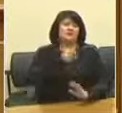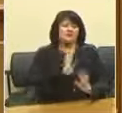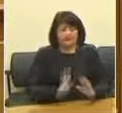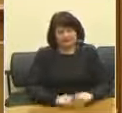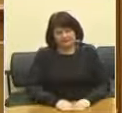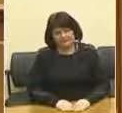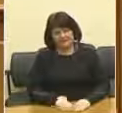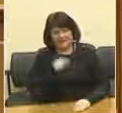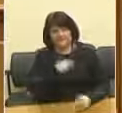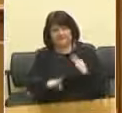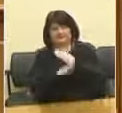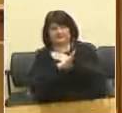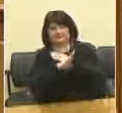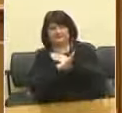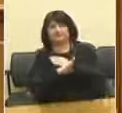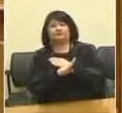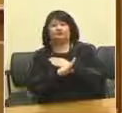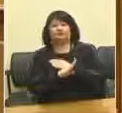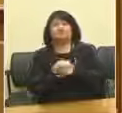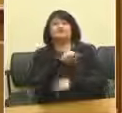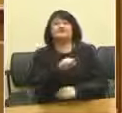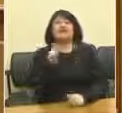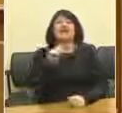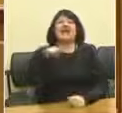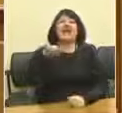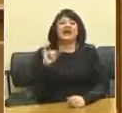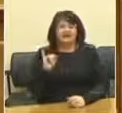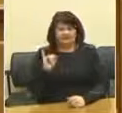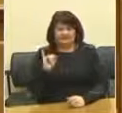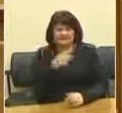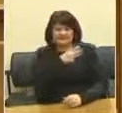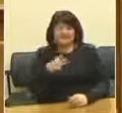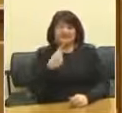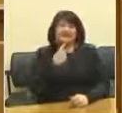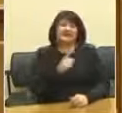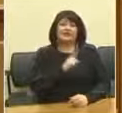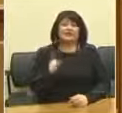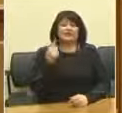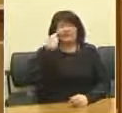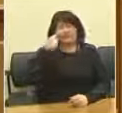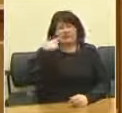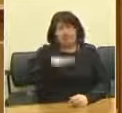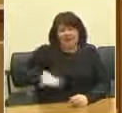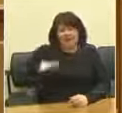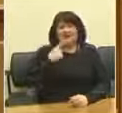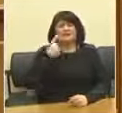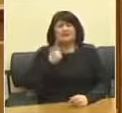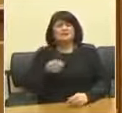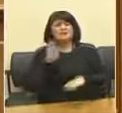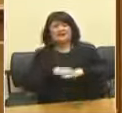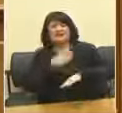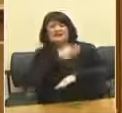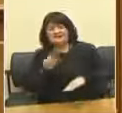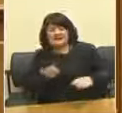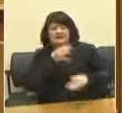στο Sky εσείς του ΣΥΡΙΖΑ, γιατί σας ενέπλεξε στο μάτι σε μια ιστορία, είπε κάποια πράγματα